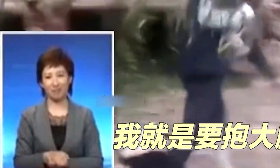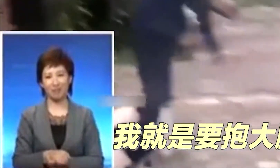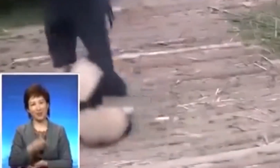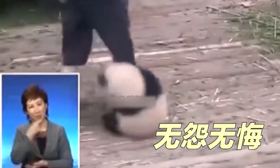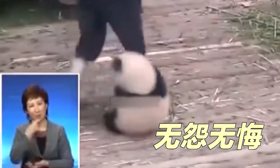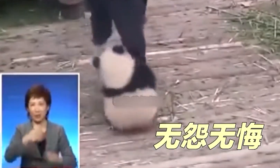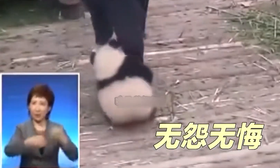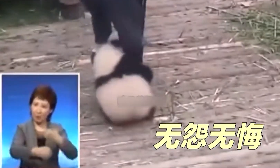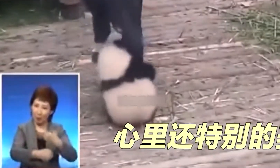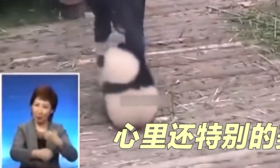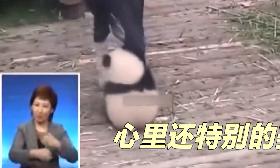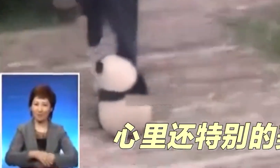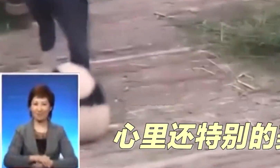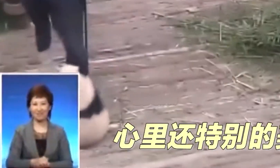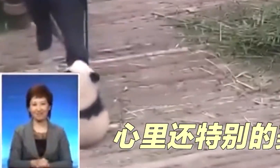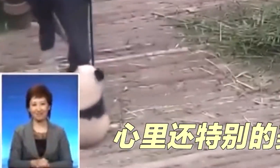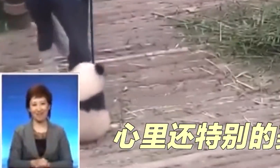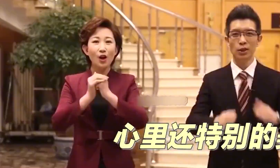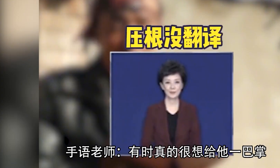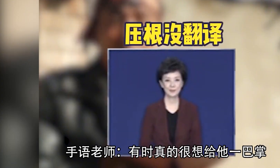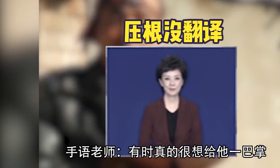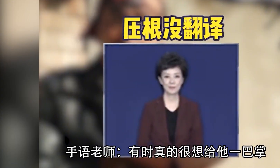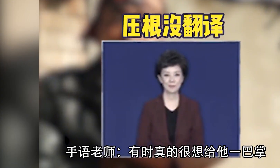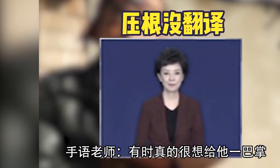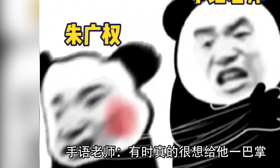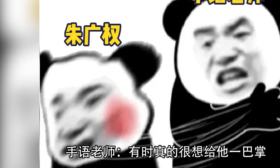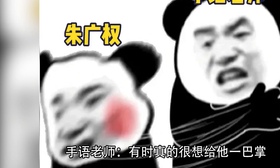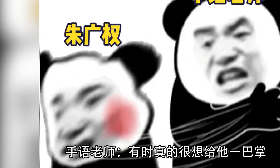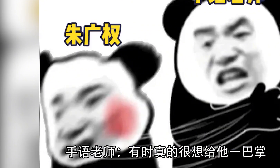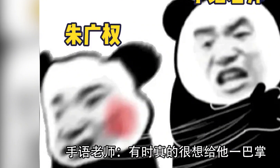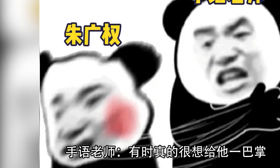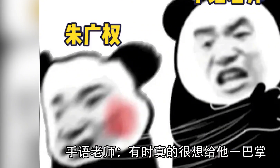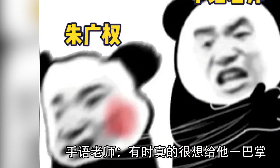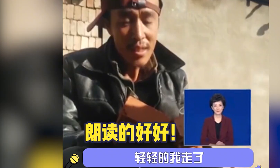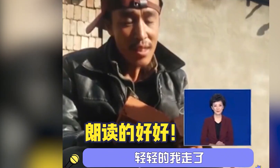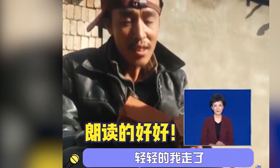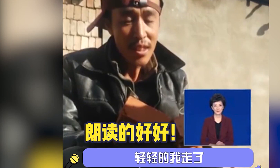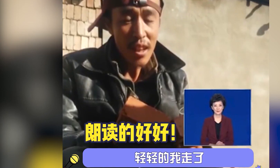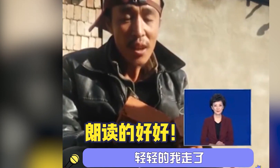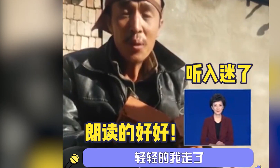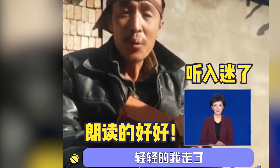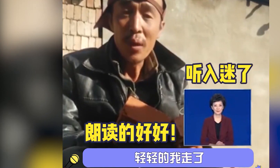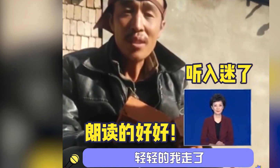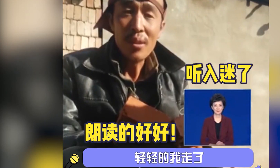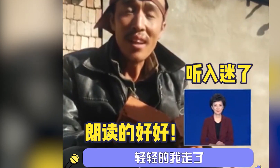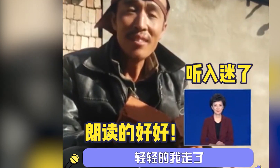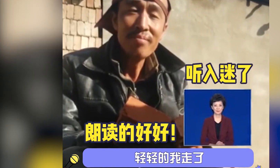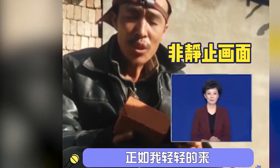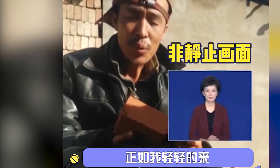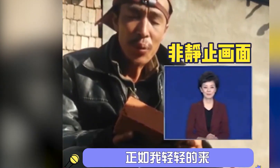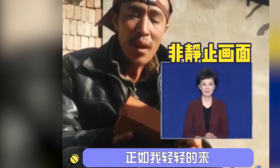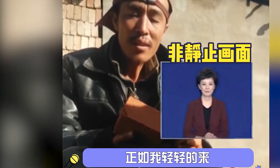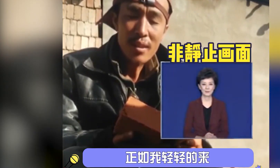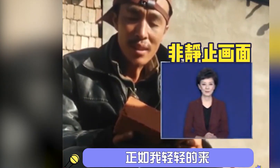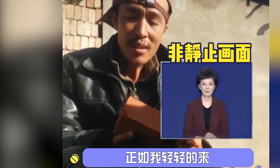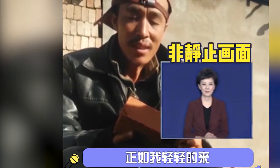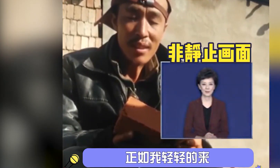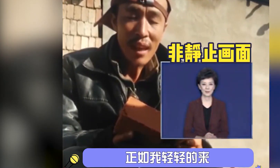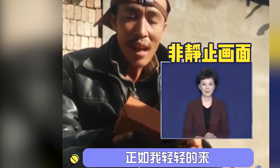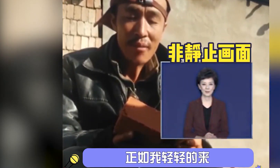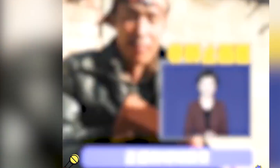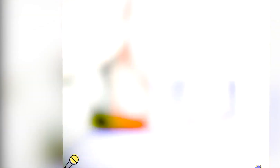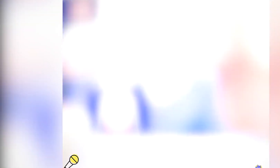要抱大腿无怨无悔心里还特别的美双鱼老师有时真的想给他一巴掌轻轻的我走了军我